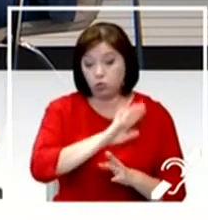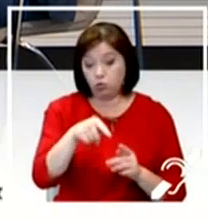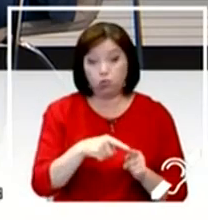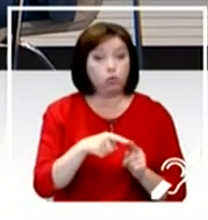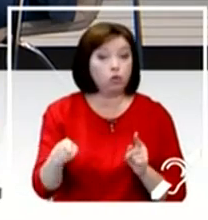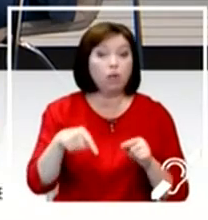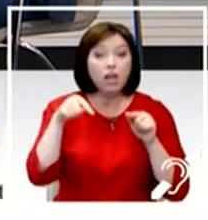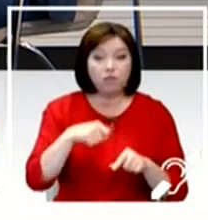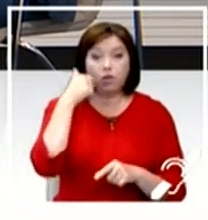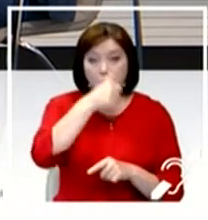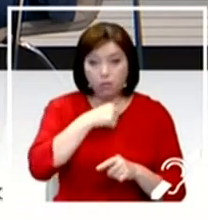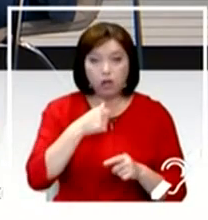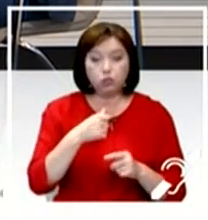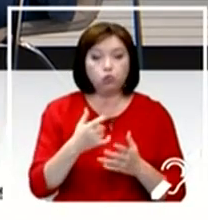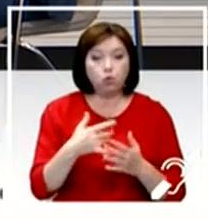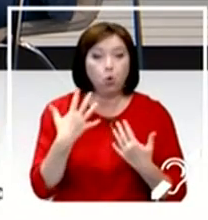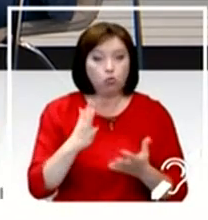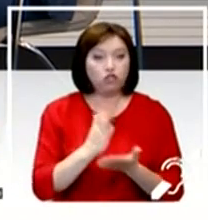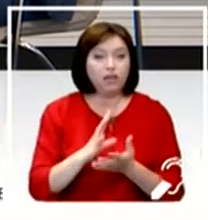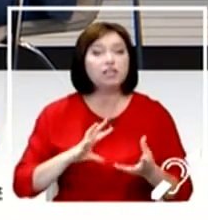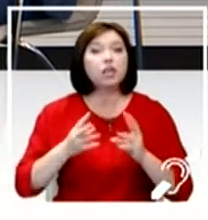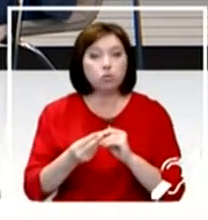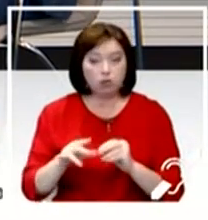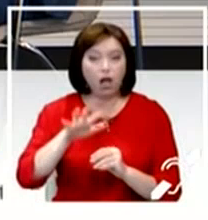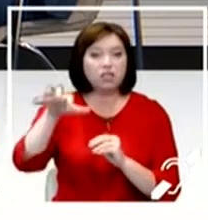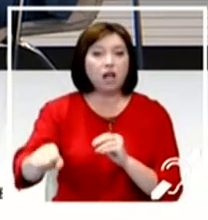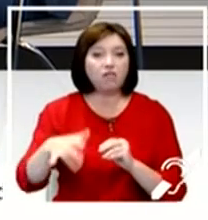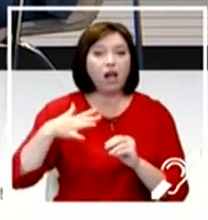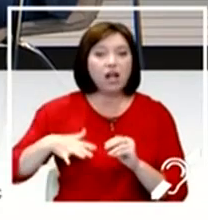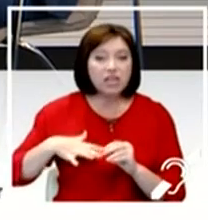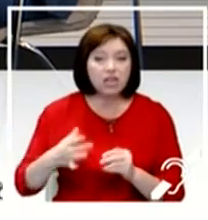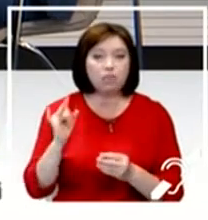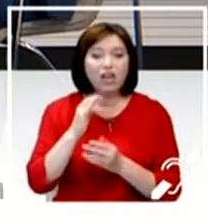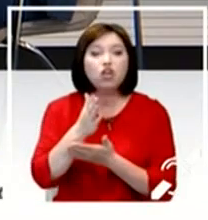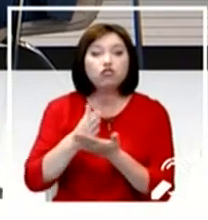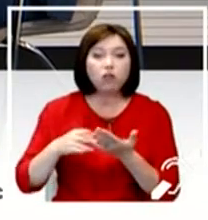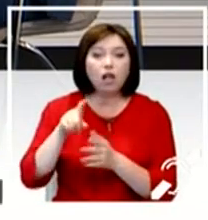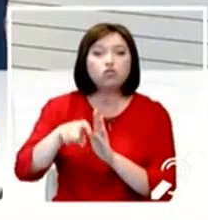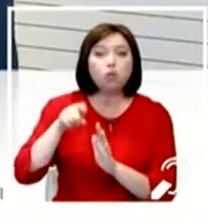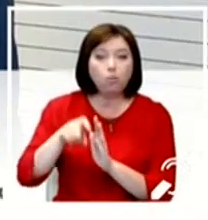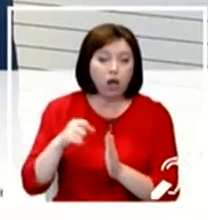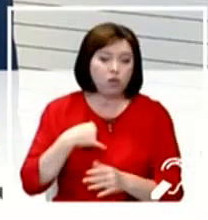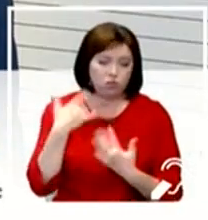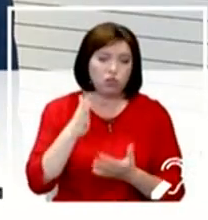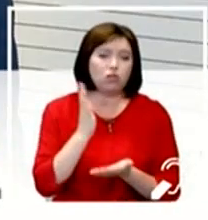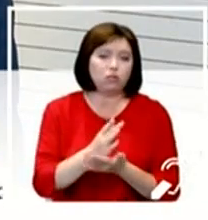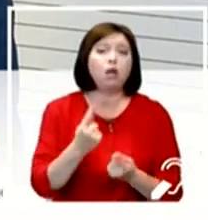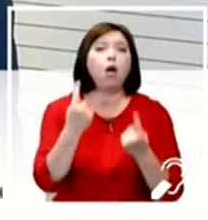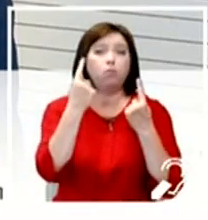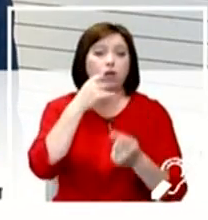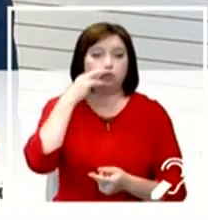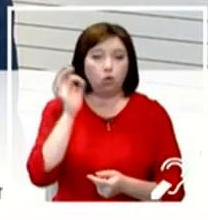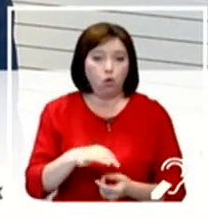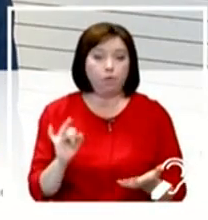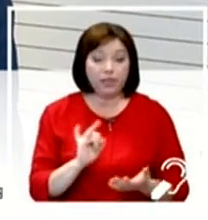acest an rezonează Apropo de ocuparea ilegală a Crimeei și a unei părți a donbasului Deci avem experiență vastă și echipa